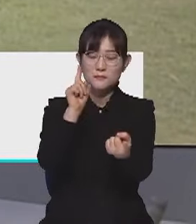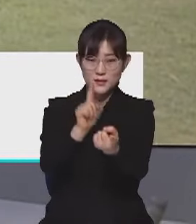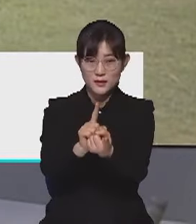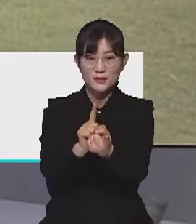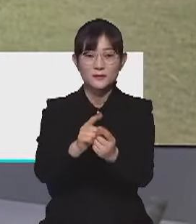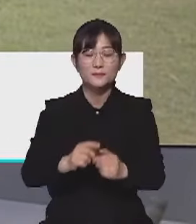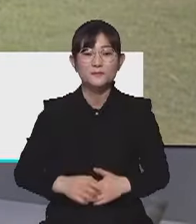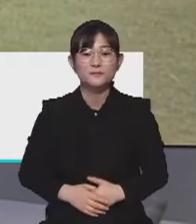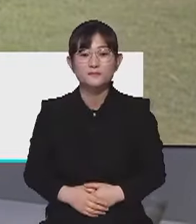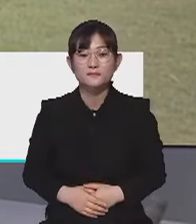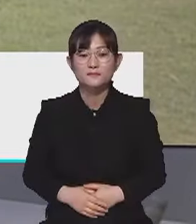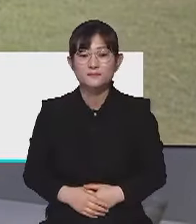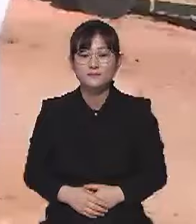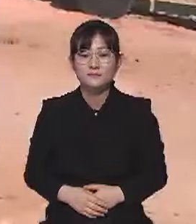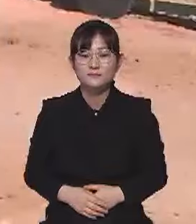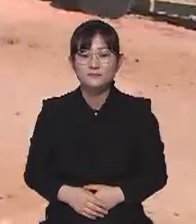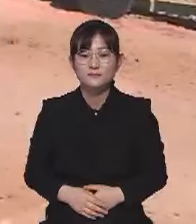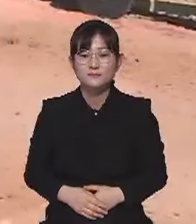만나봤습니다.